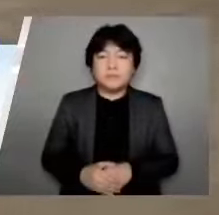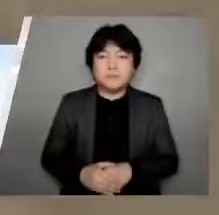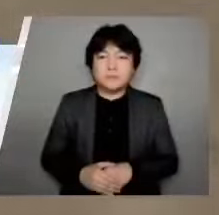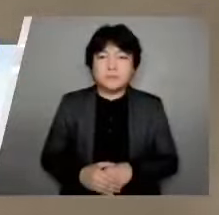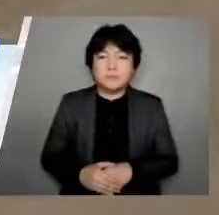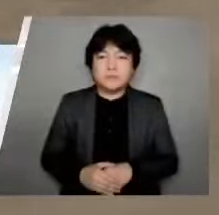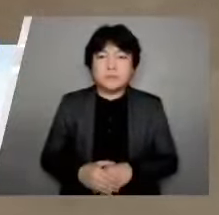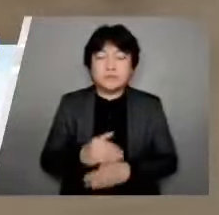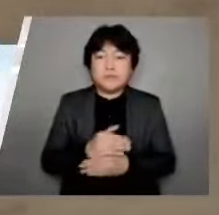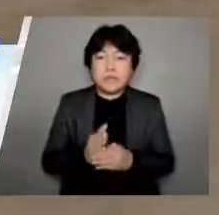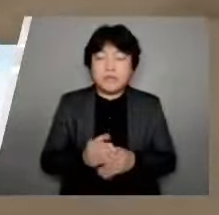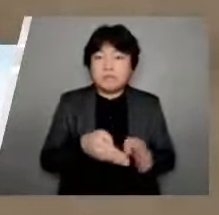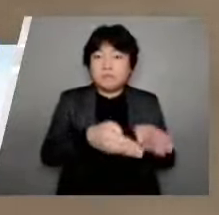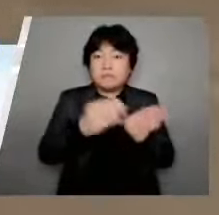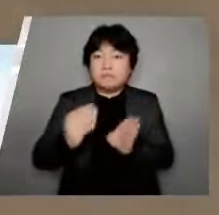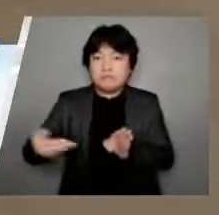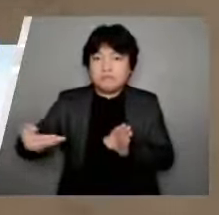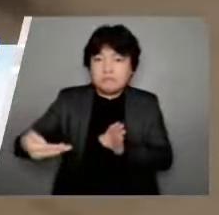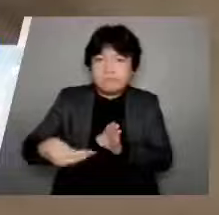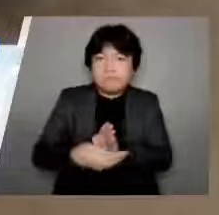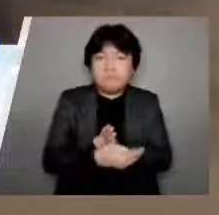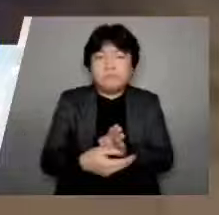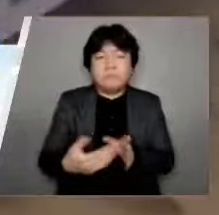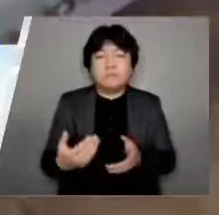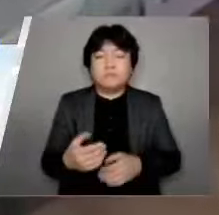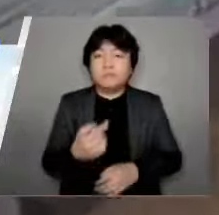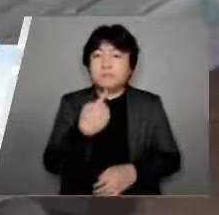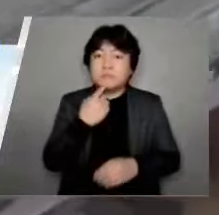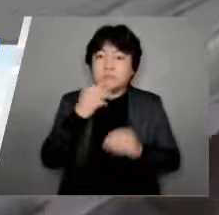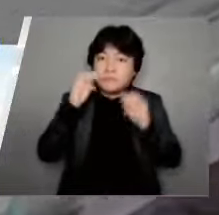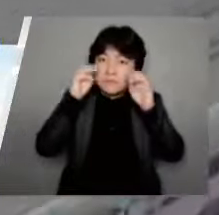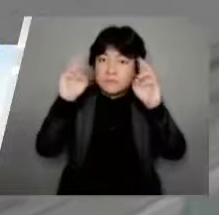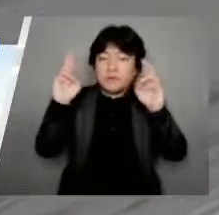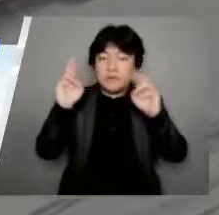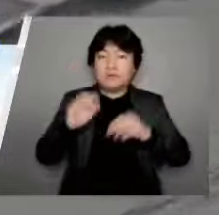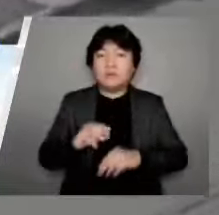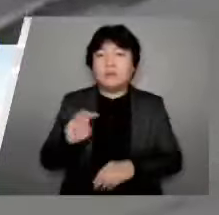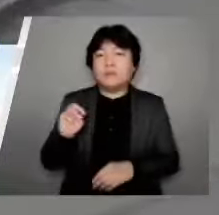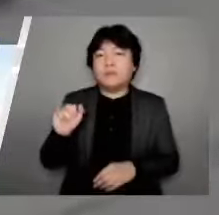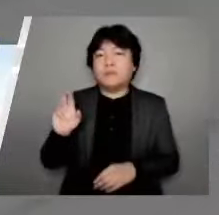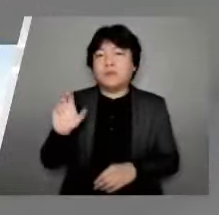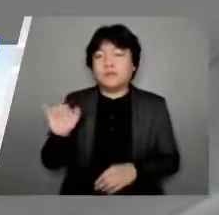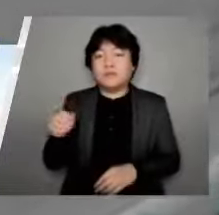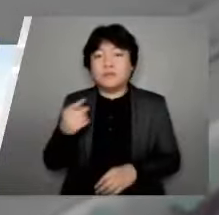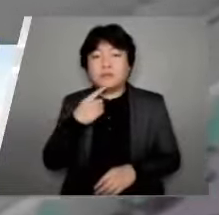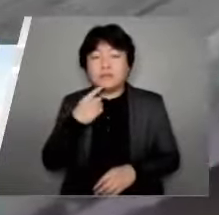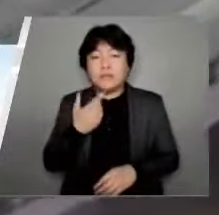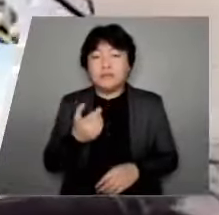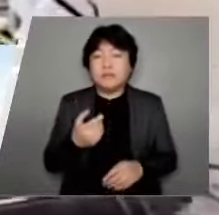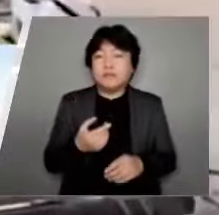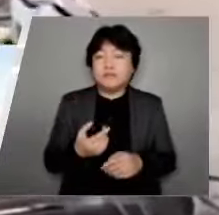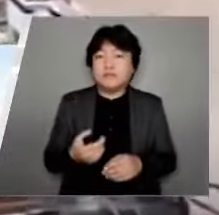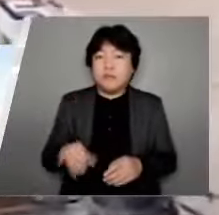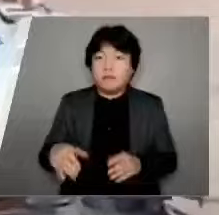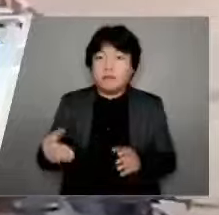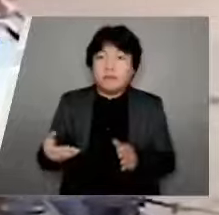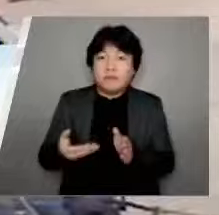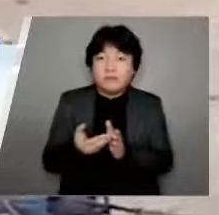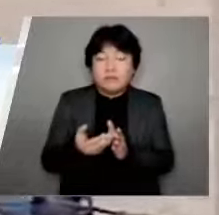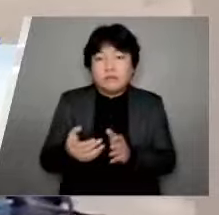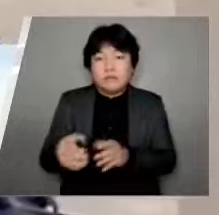tulay. Sabi ni Marikina Mayor Marcy Teodoro, galing sa Barangay Barangka sa Marikina ang mga inanod na barge. Kita